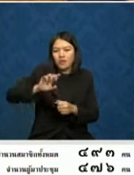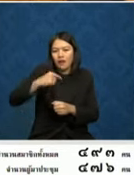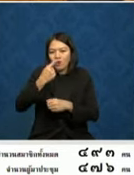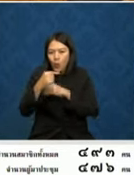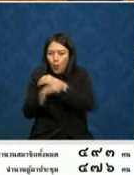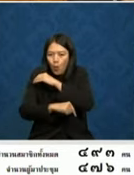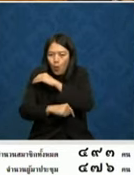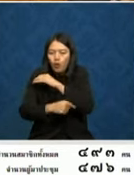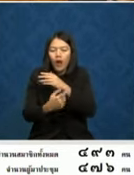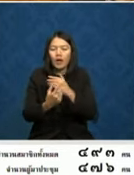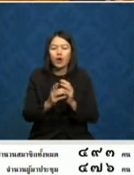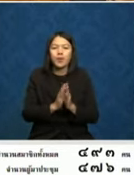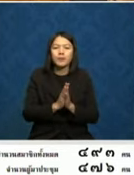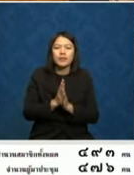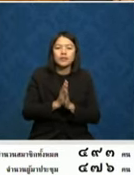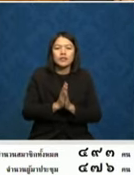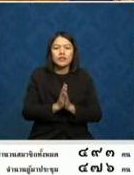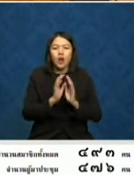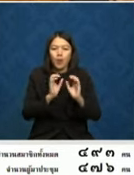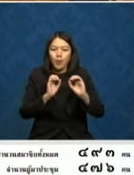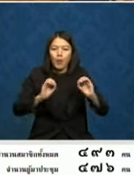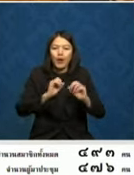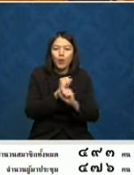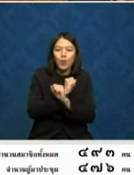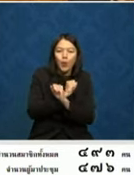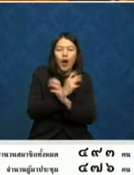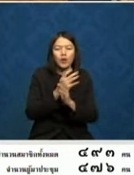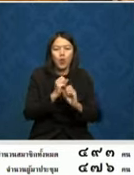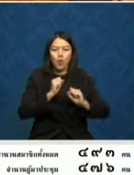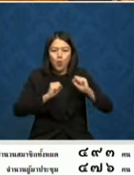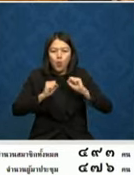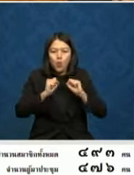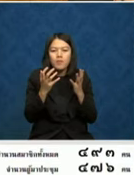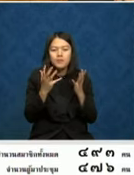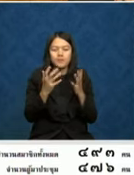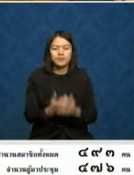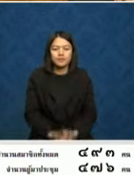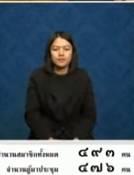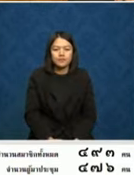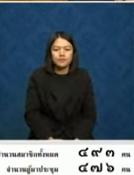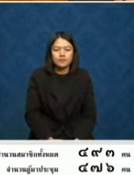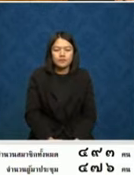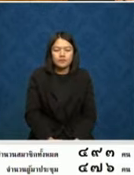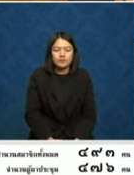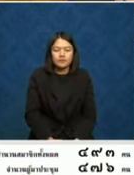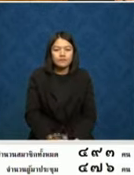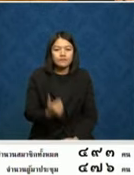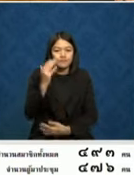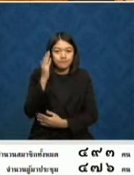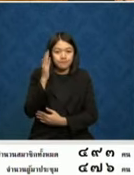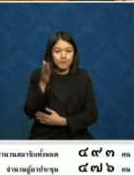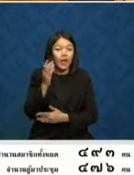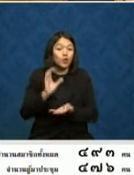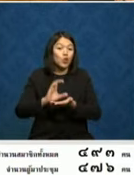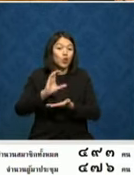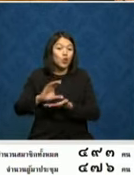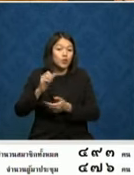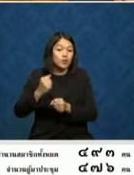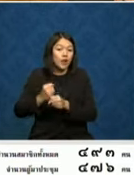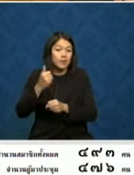ารถวางใจได้นะครับในเรื่องของการที่จะลงทุนในตลาดทุนของประเทศไทยต่อไปนะครับ